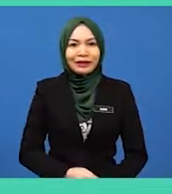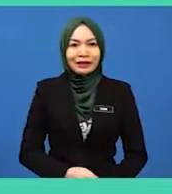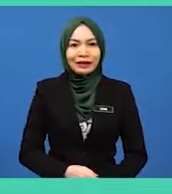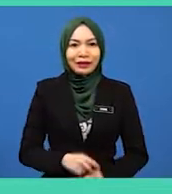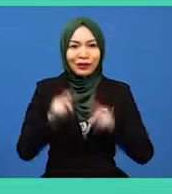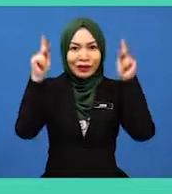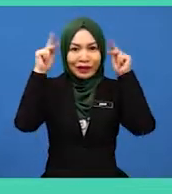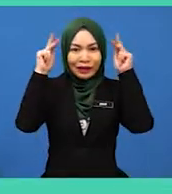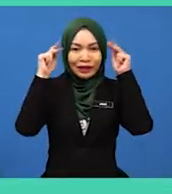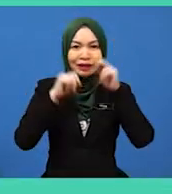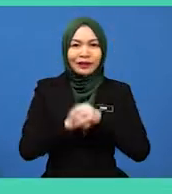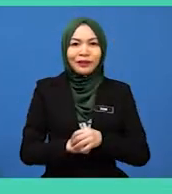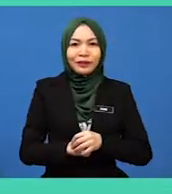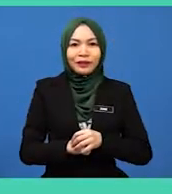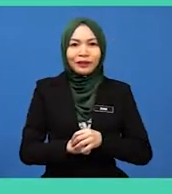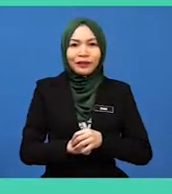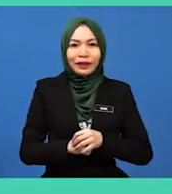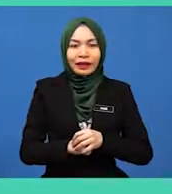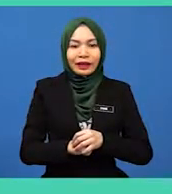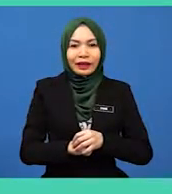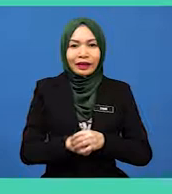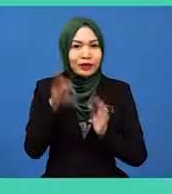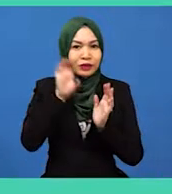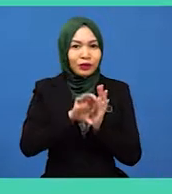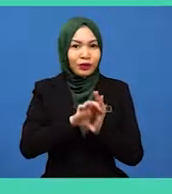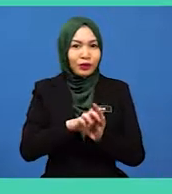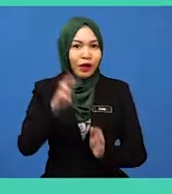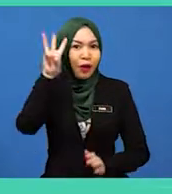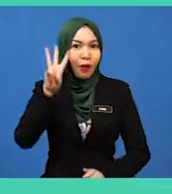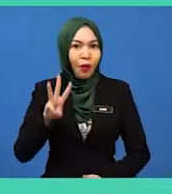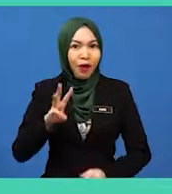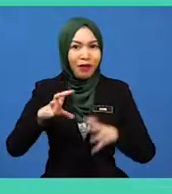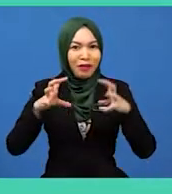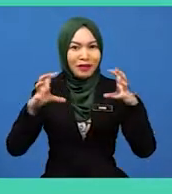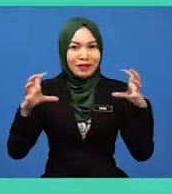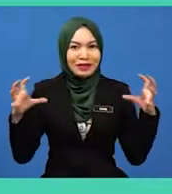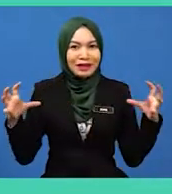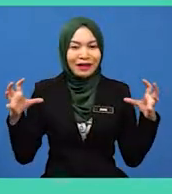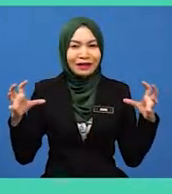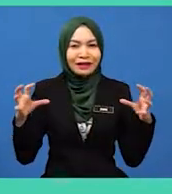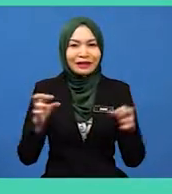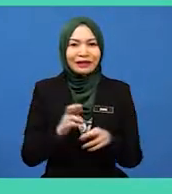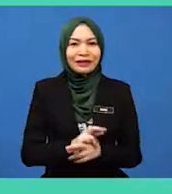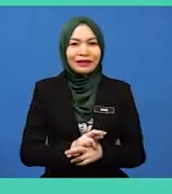Ayat contoh, wah, besarnya replika burung helang itu.